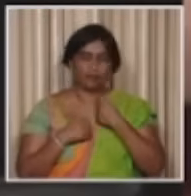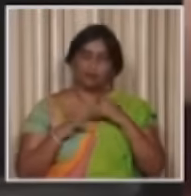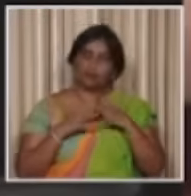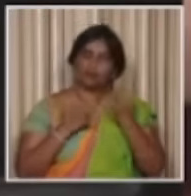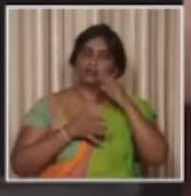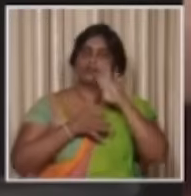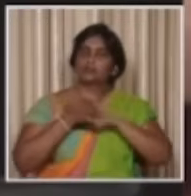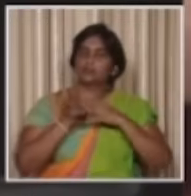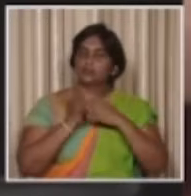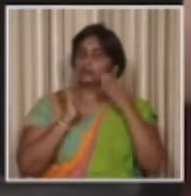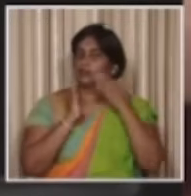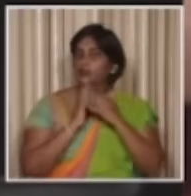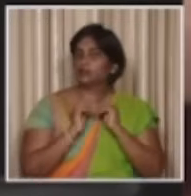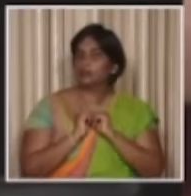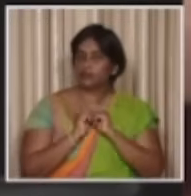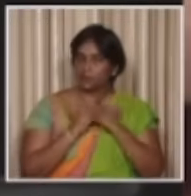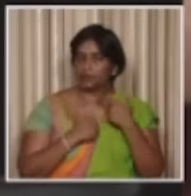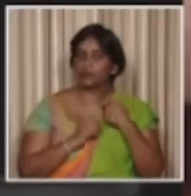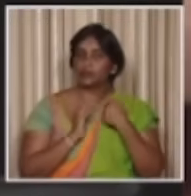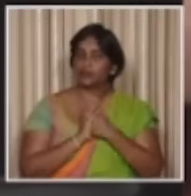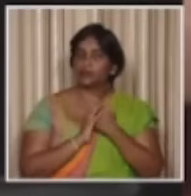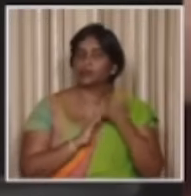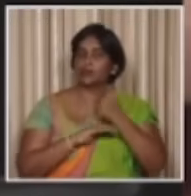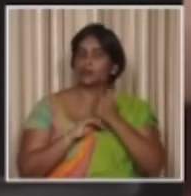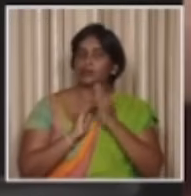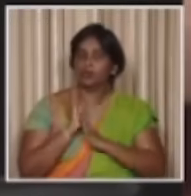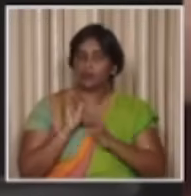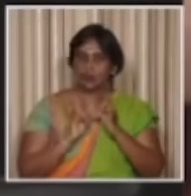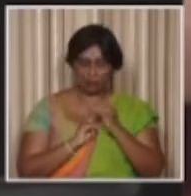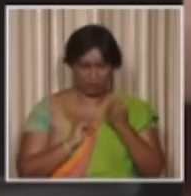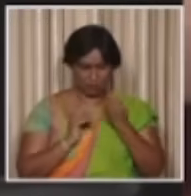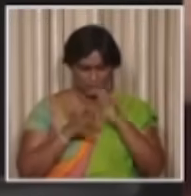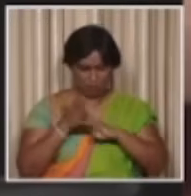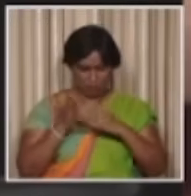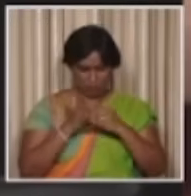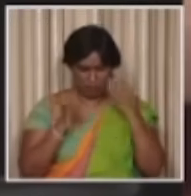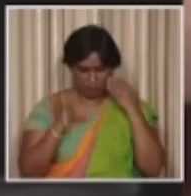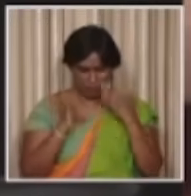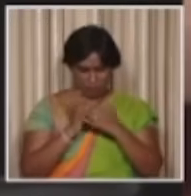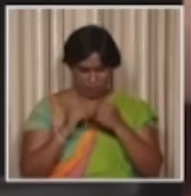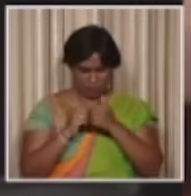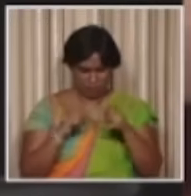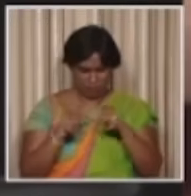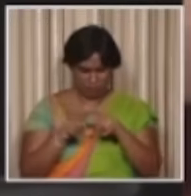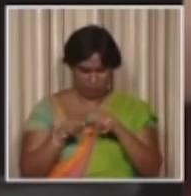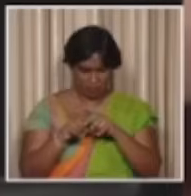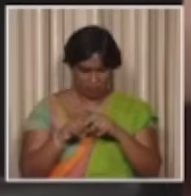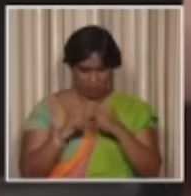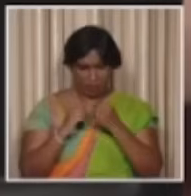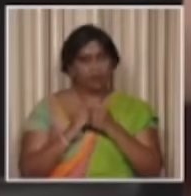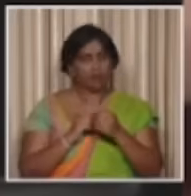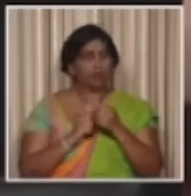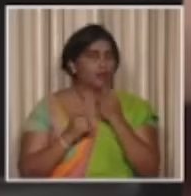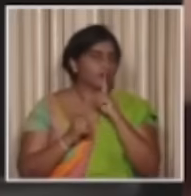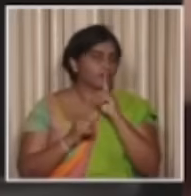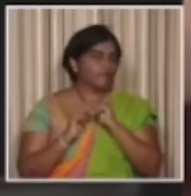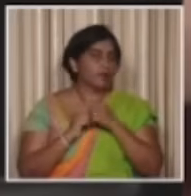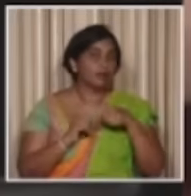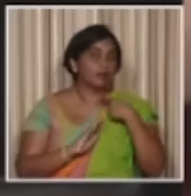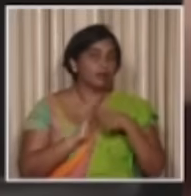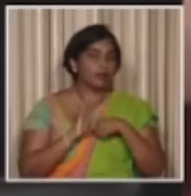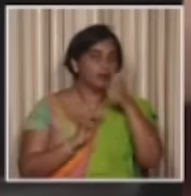ayawa idiripat kalat wadak naha garu moolasana neruda mantrithumeni ayawa gana vivichana godak thiyenawa habai mona de hari idiripat kalat wadak naha me